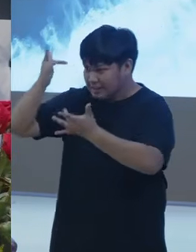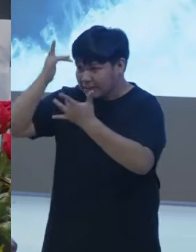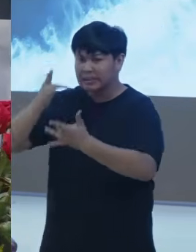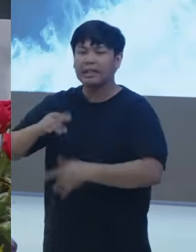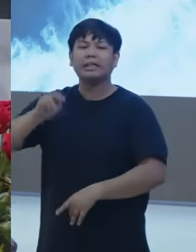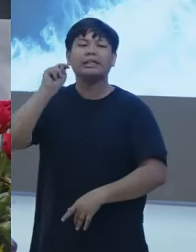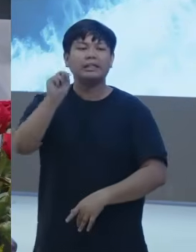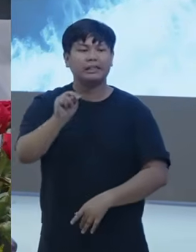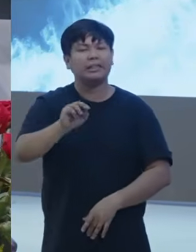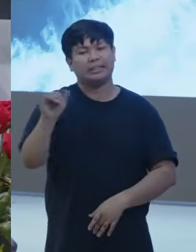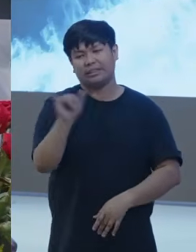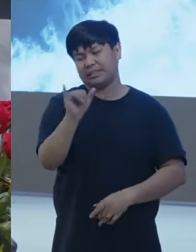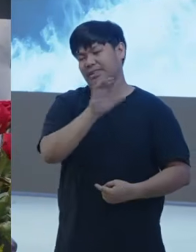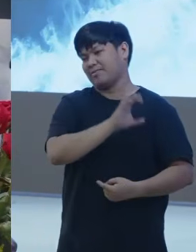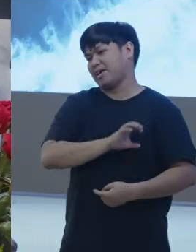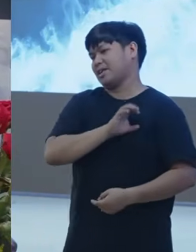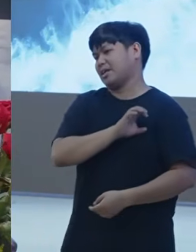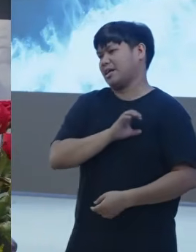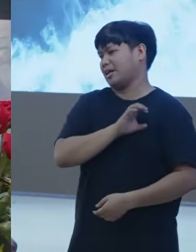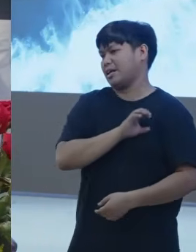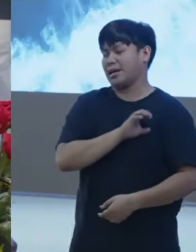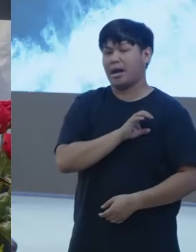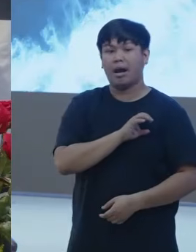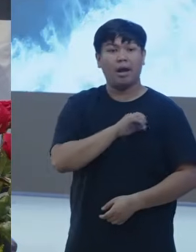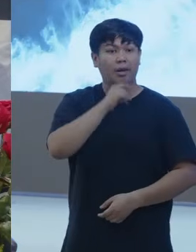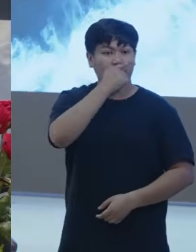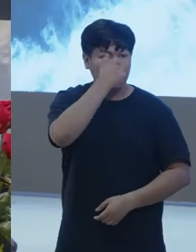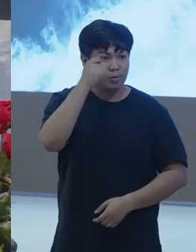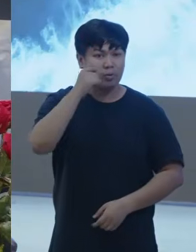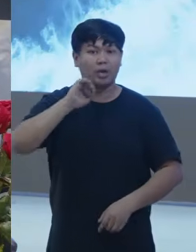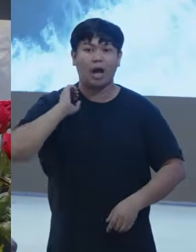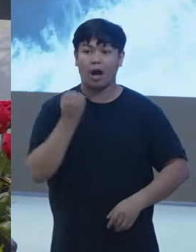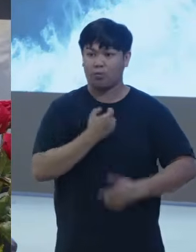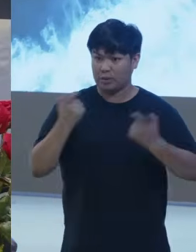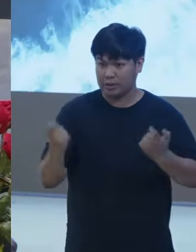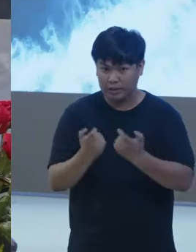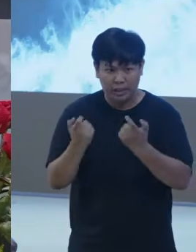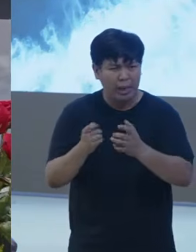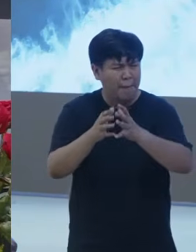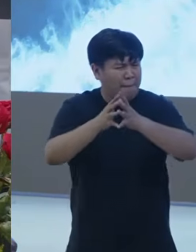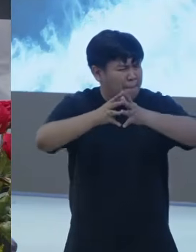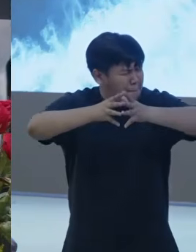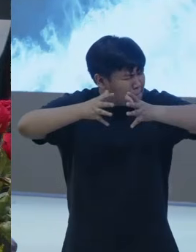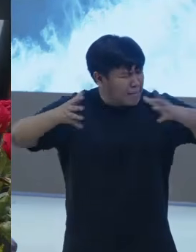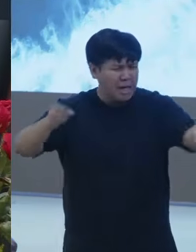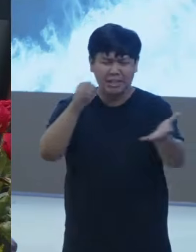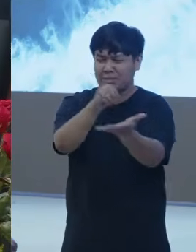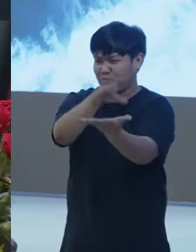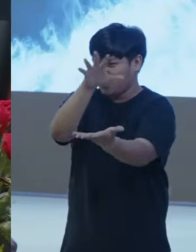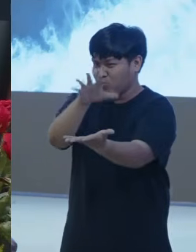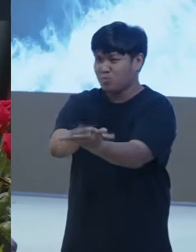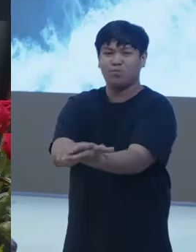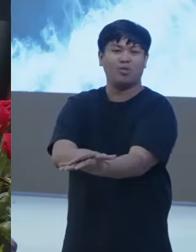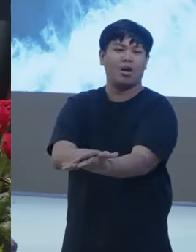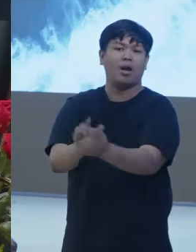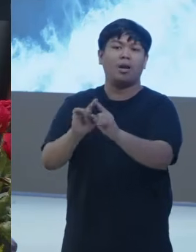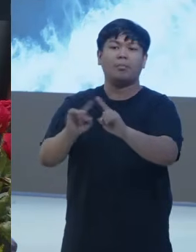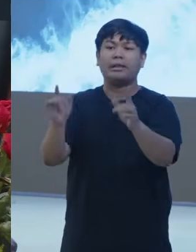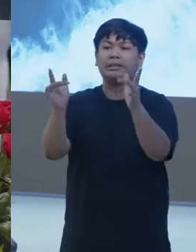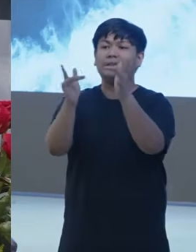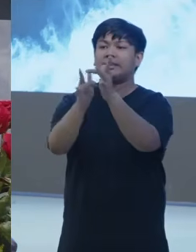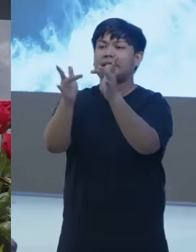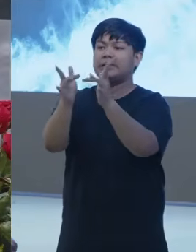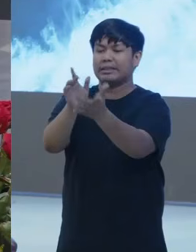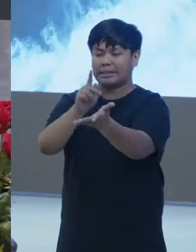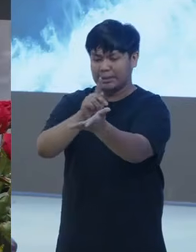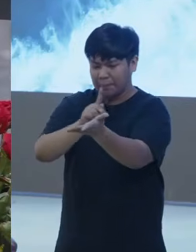Tularan po natin siya. Sapagkat tayo'y pinatawad niya. At binayaran niya sa krus